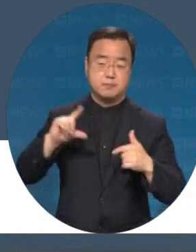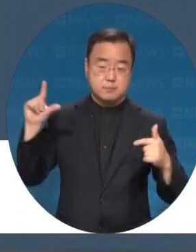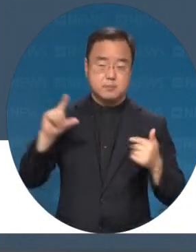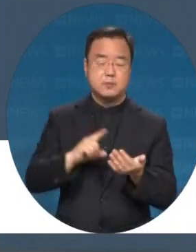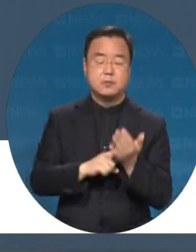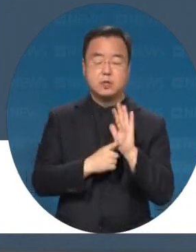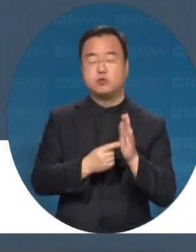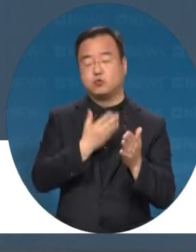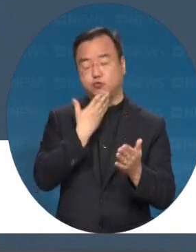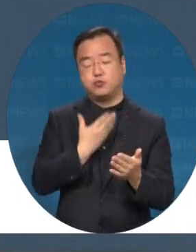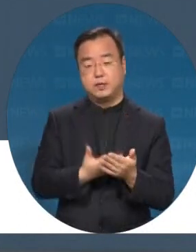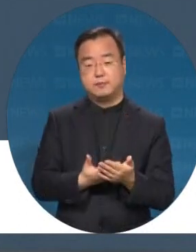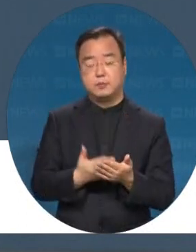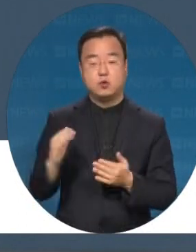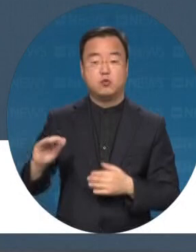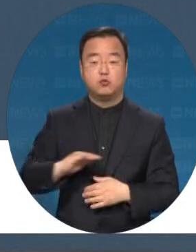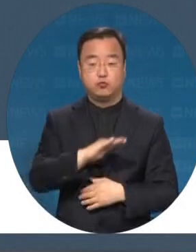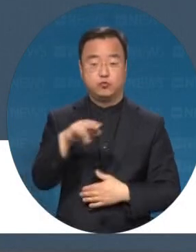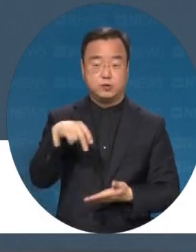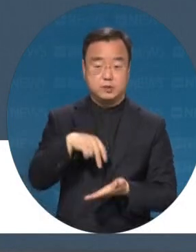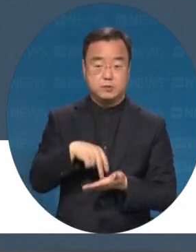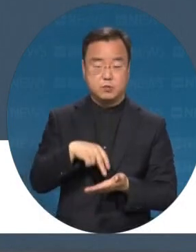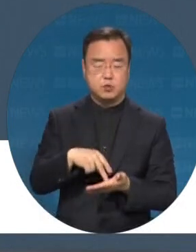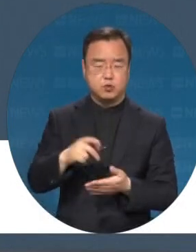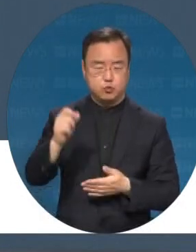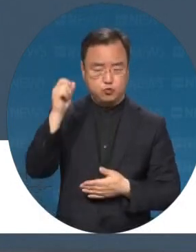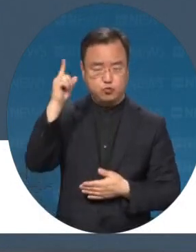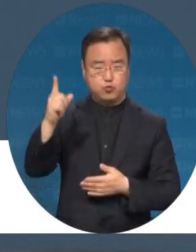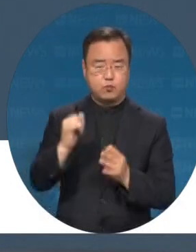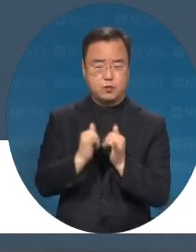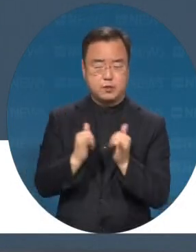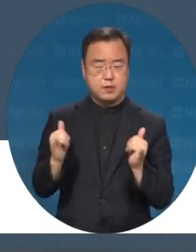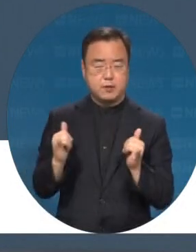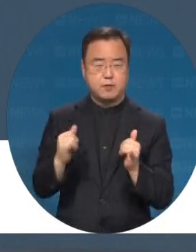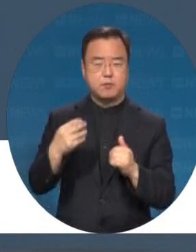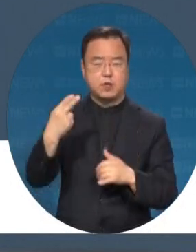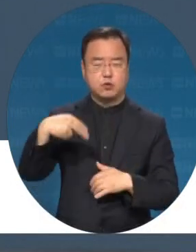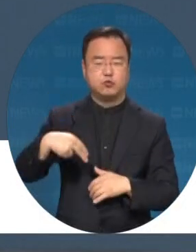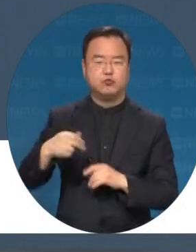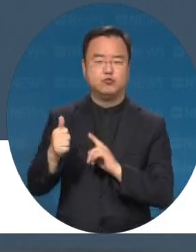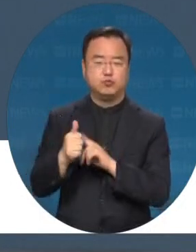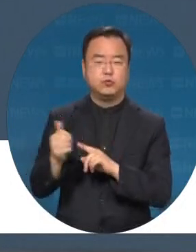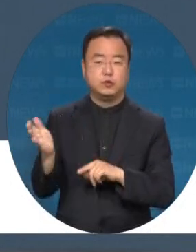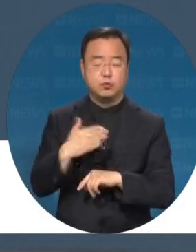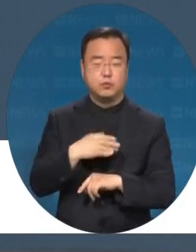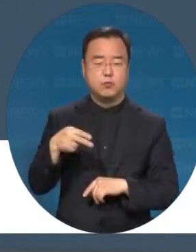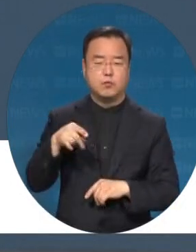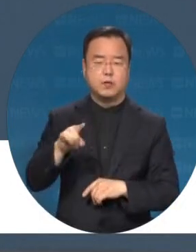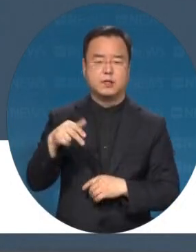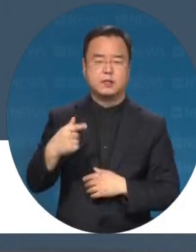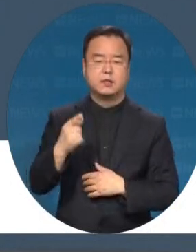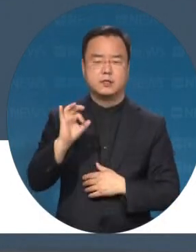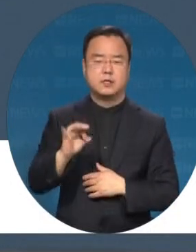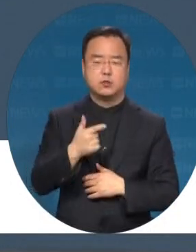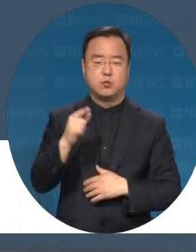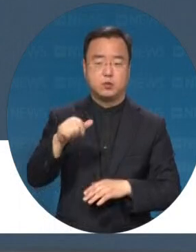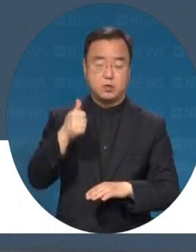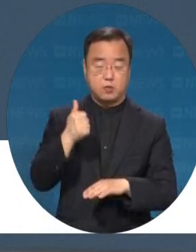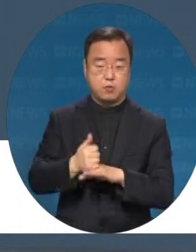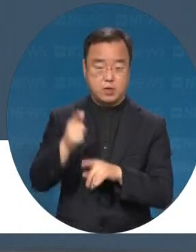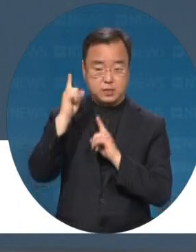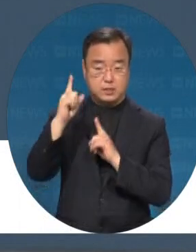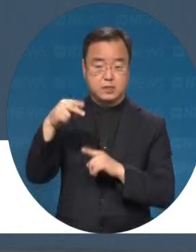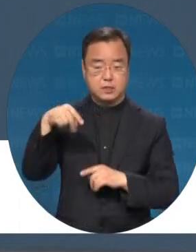우리한테 참으로 훌륭한 인물들 물론 서해 여성용을 비롯해서 세종대왕 이순신